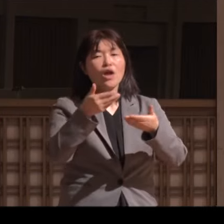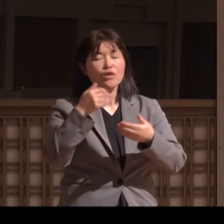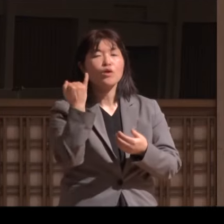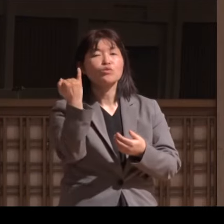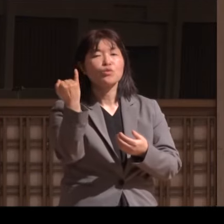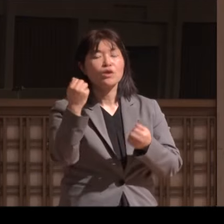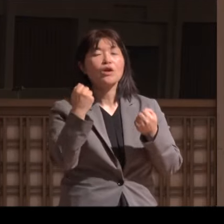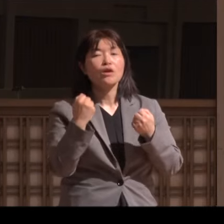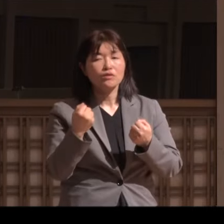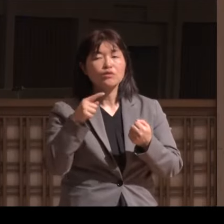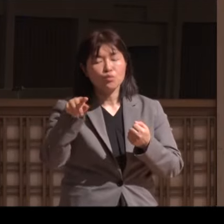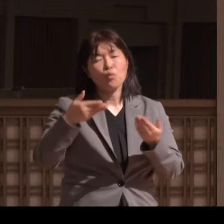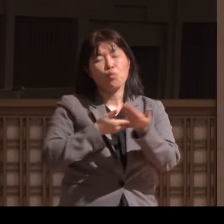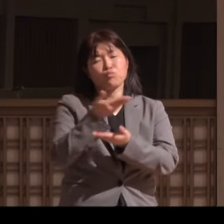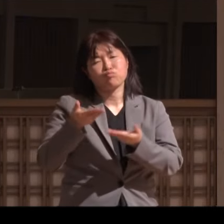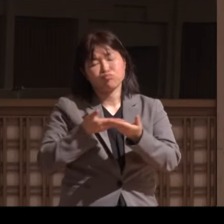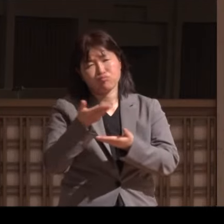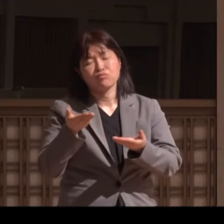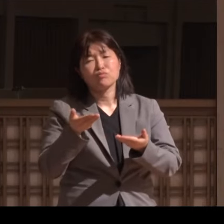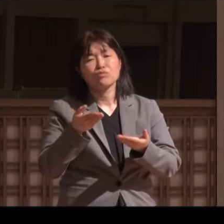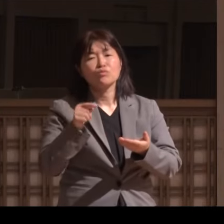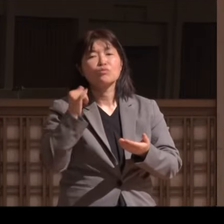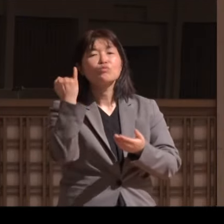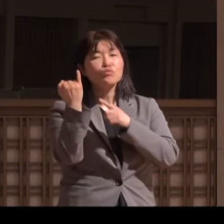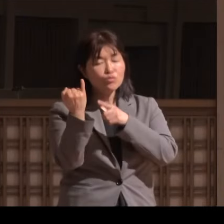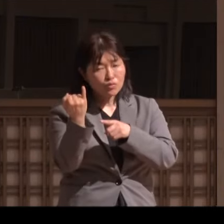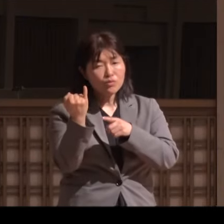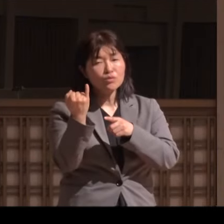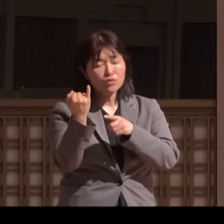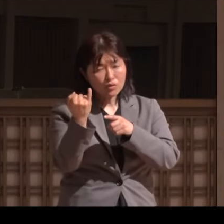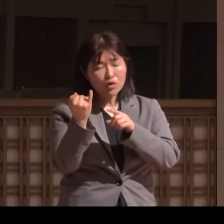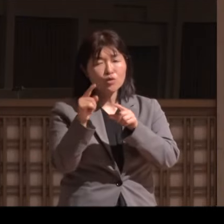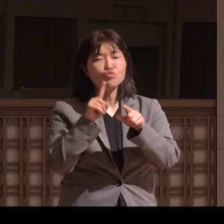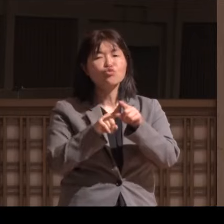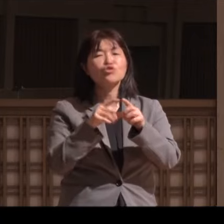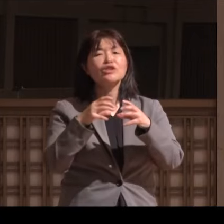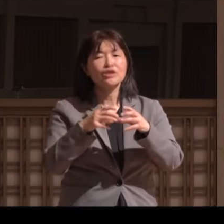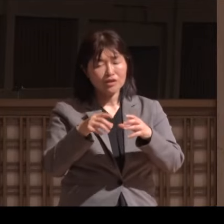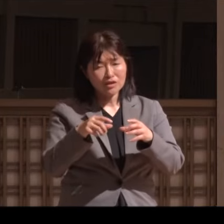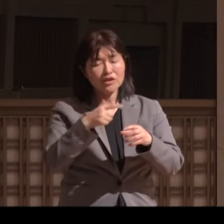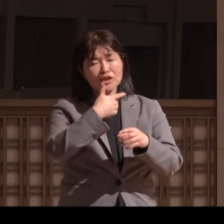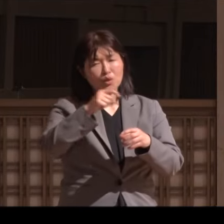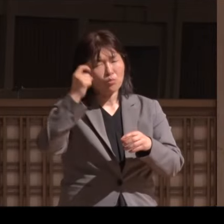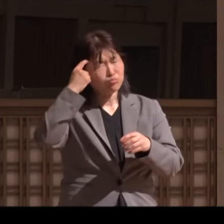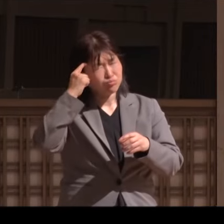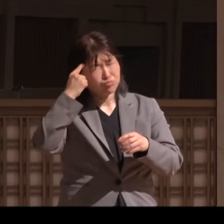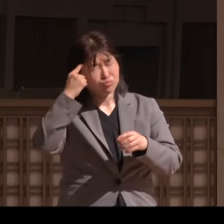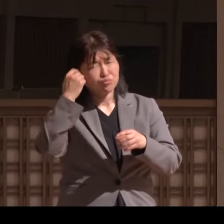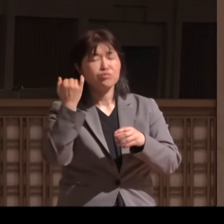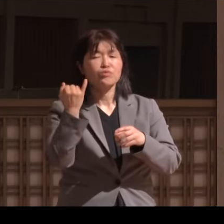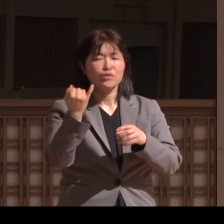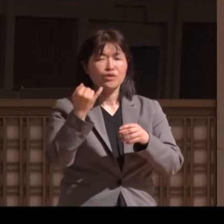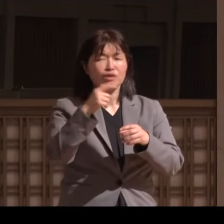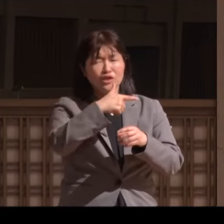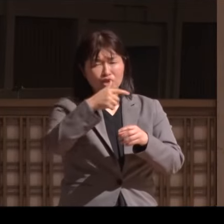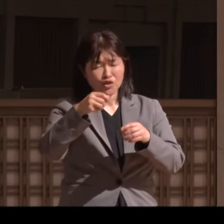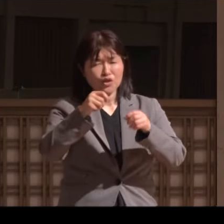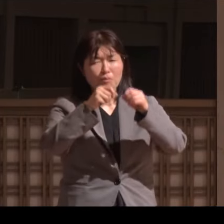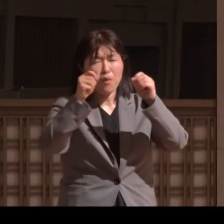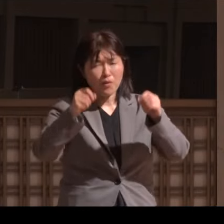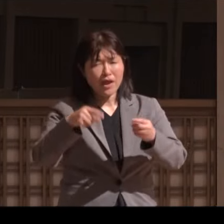てその人と深く関わるようになりましたでその女性の方を中心に色んなことを考え始めていろんな問題を